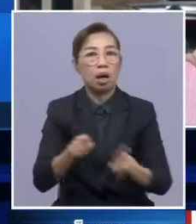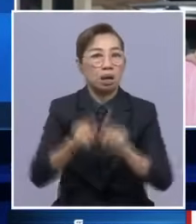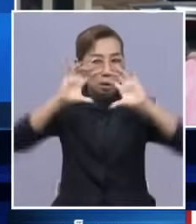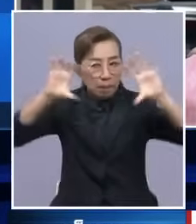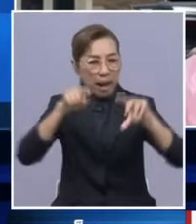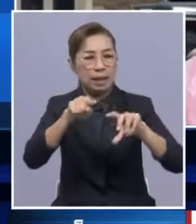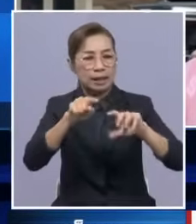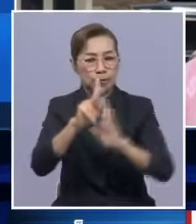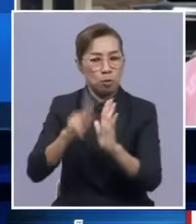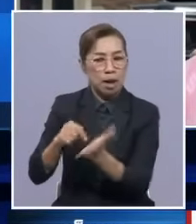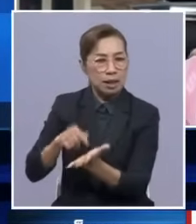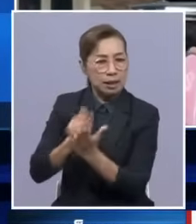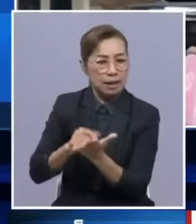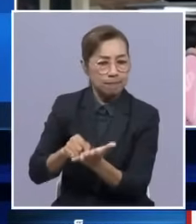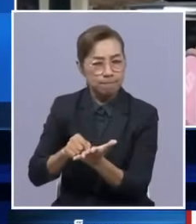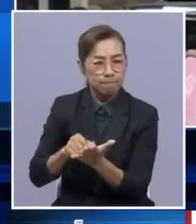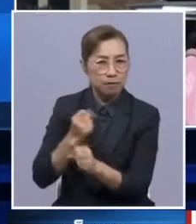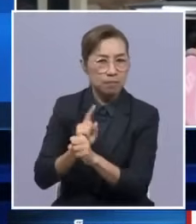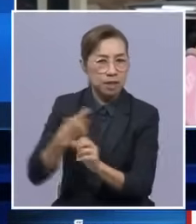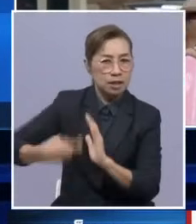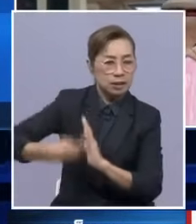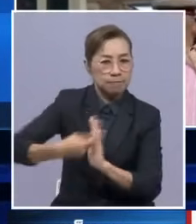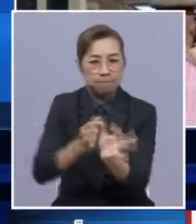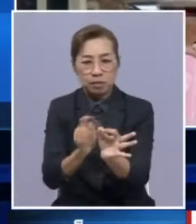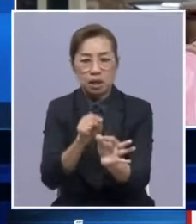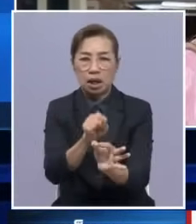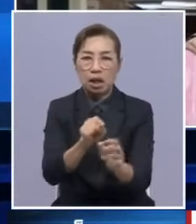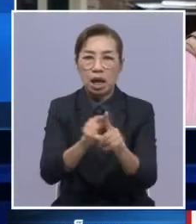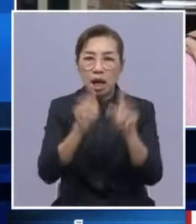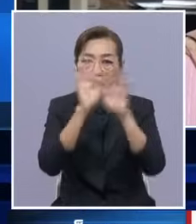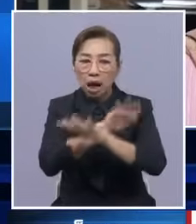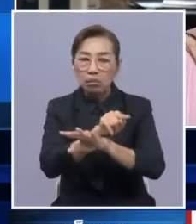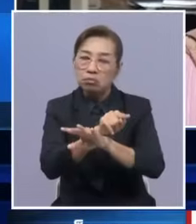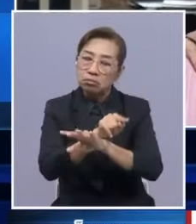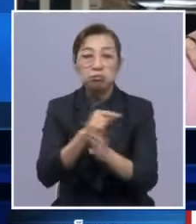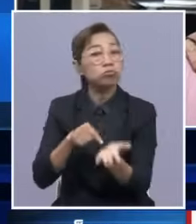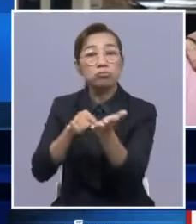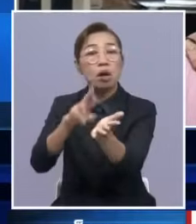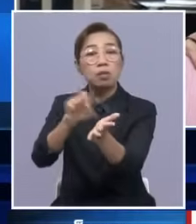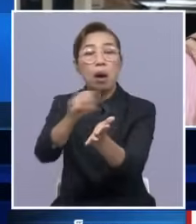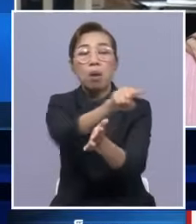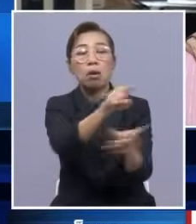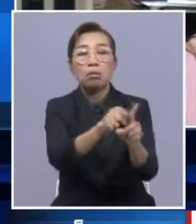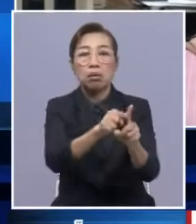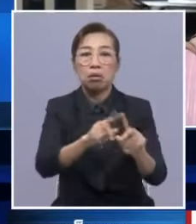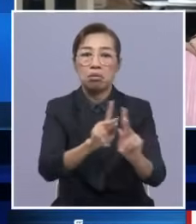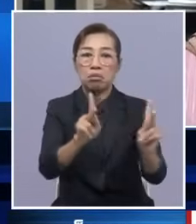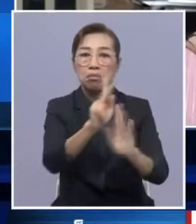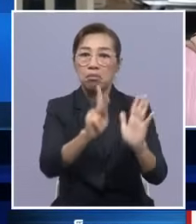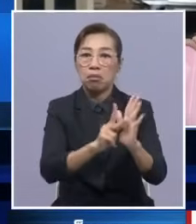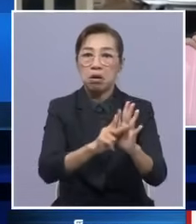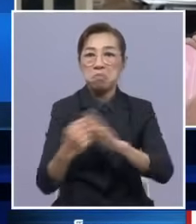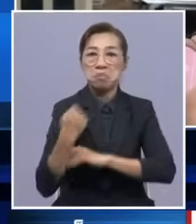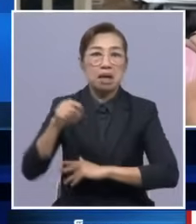าอย่างไรจะให้เหตุผลอย่างไรจะให้เหตุผลว่าเป็นเพียงการให้ความเห็นของกฤษฎีกาแต่กฤษฎีกาไม่มีอำนาจชี้ขาดหรือ